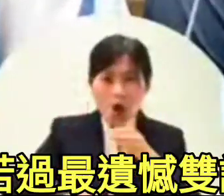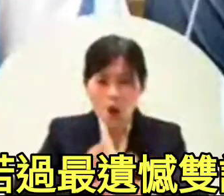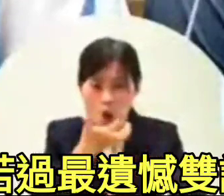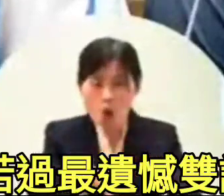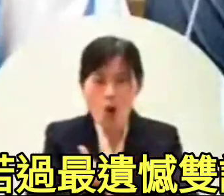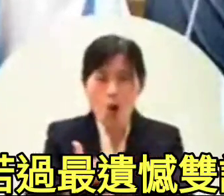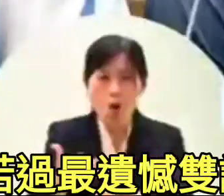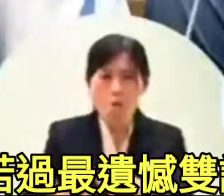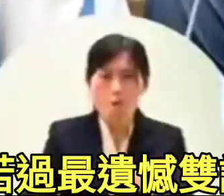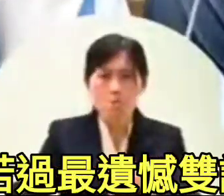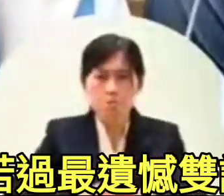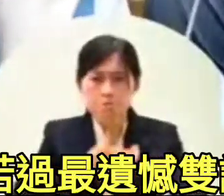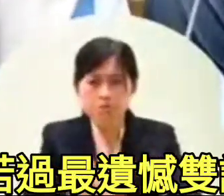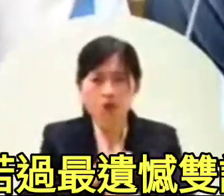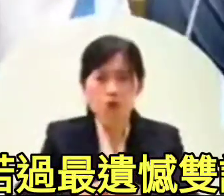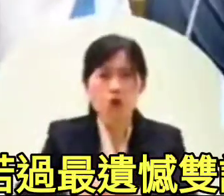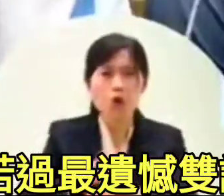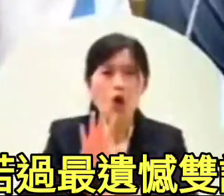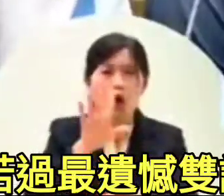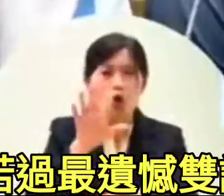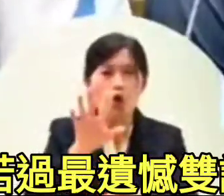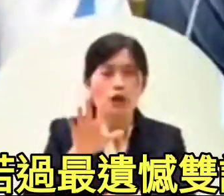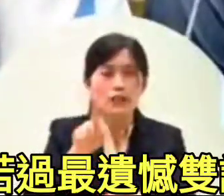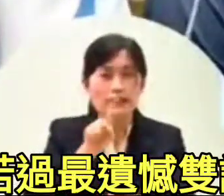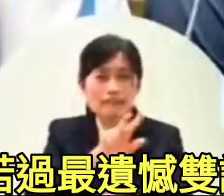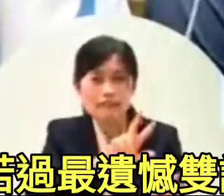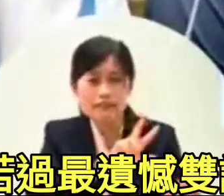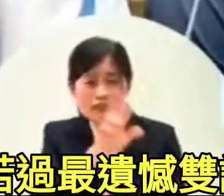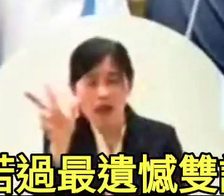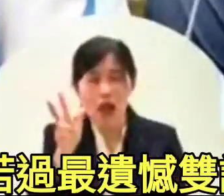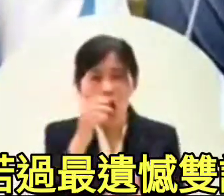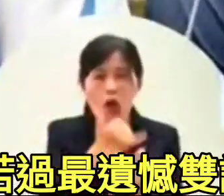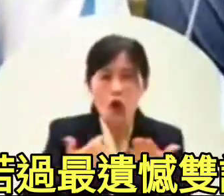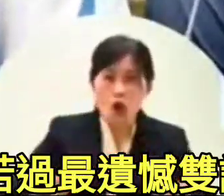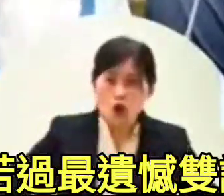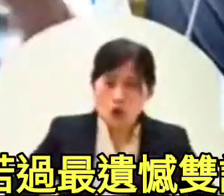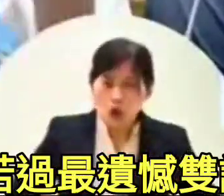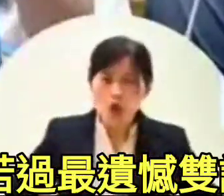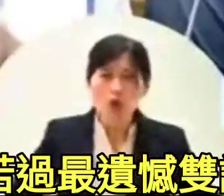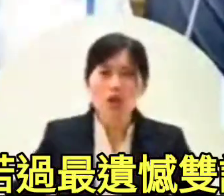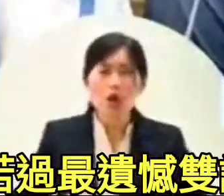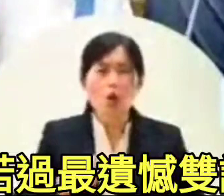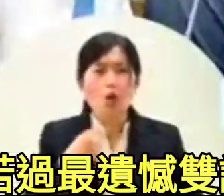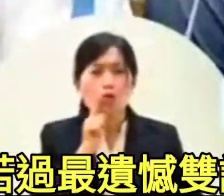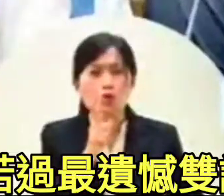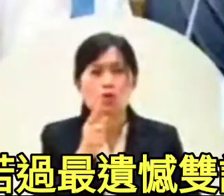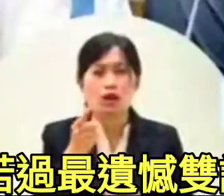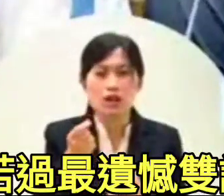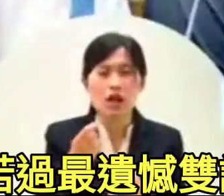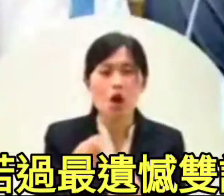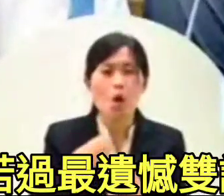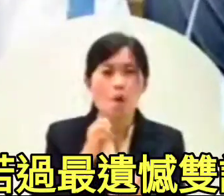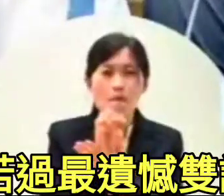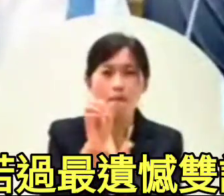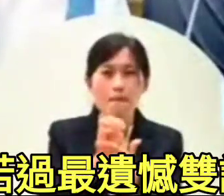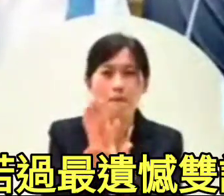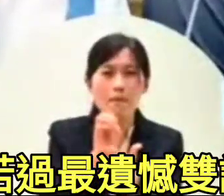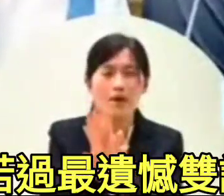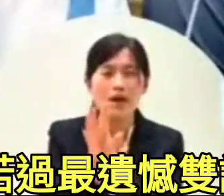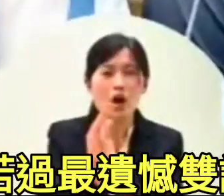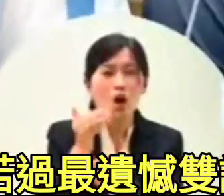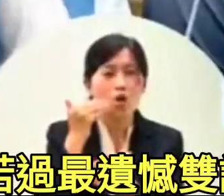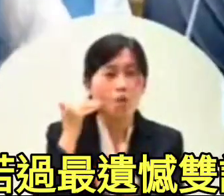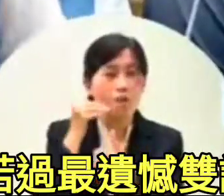退休，你想做也没有机会了。所以我说，人在公门好修行。跟信强议员报告，如果罢免没